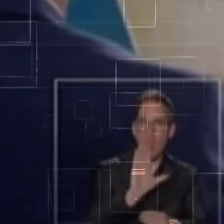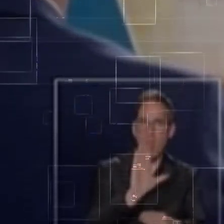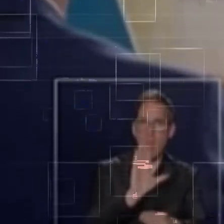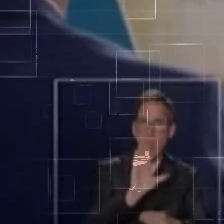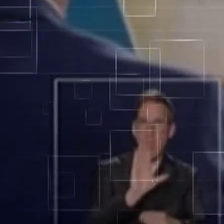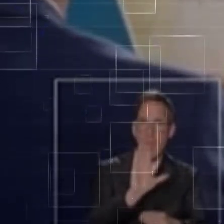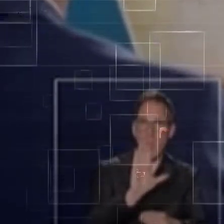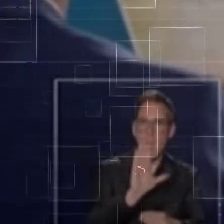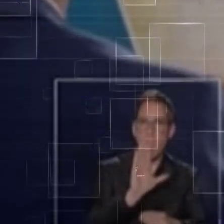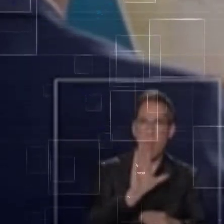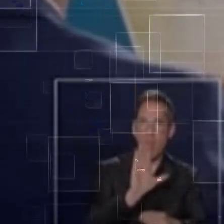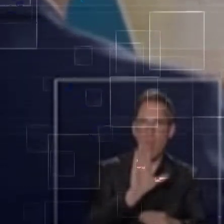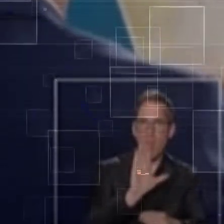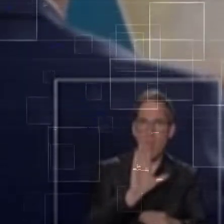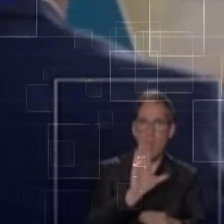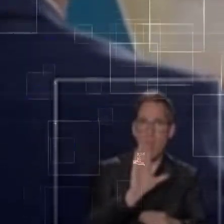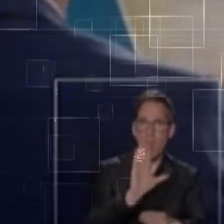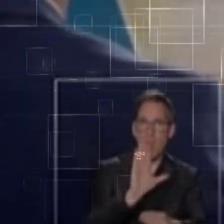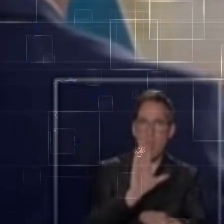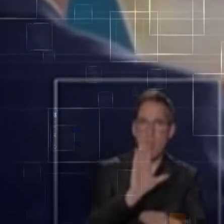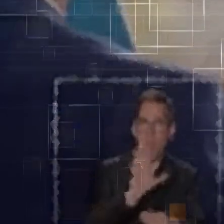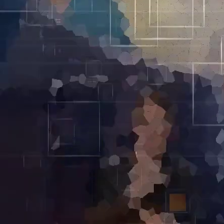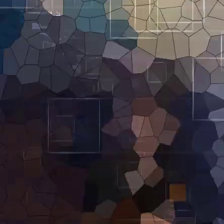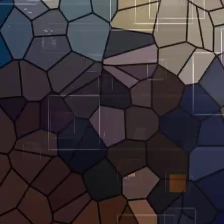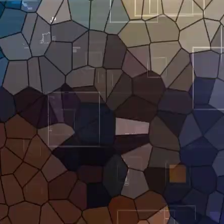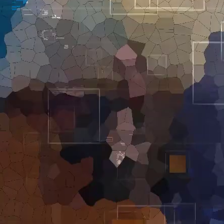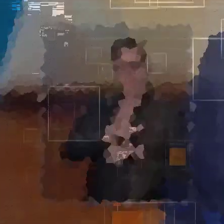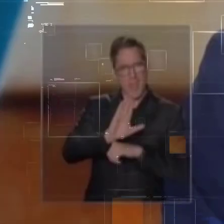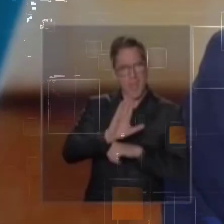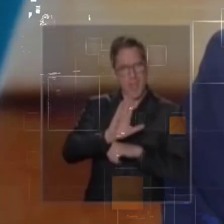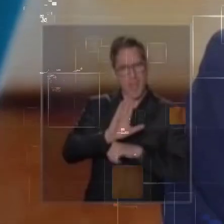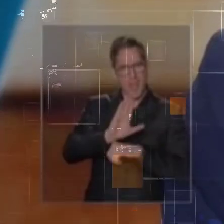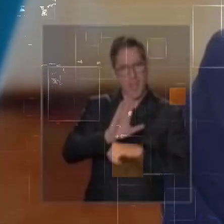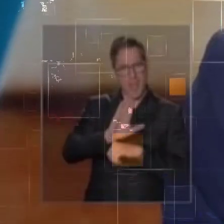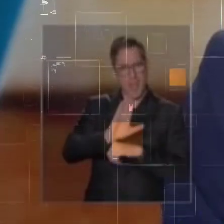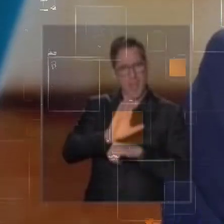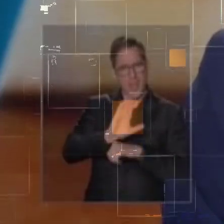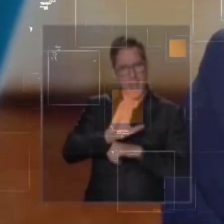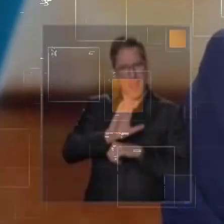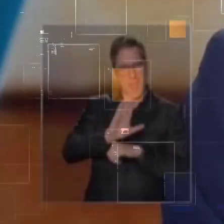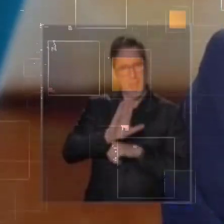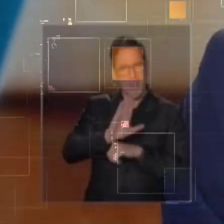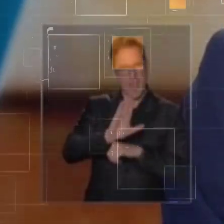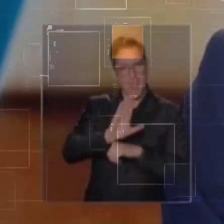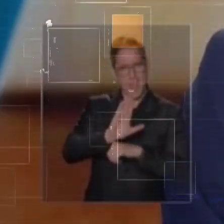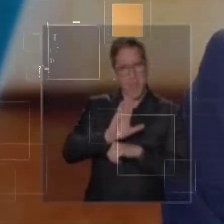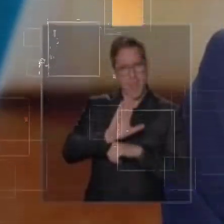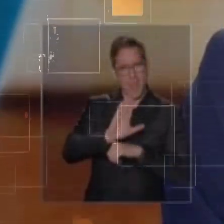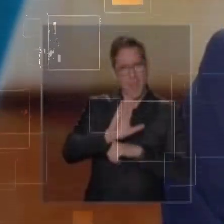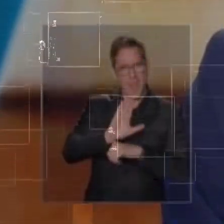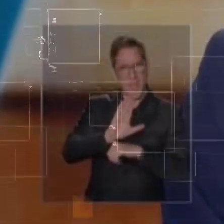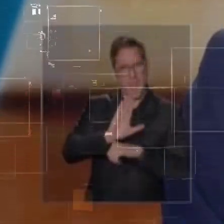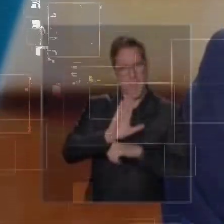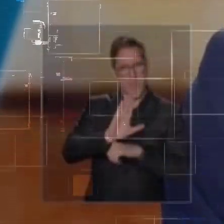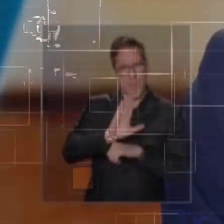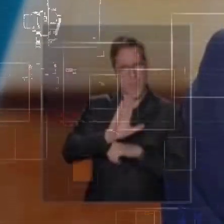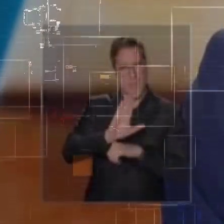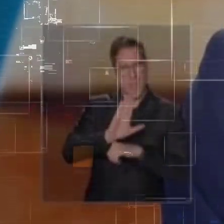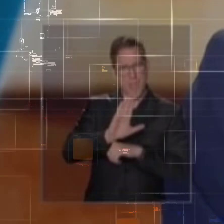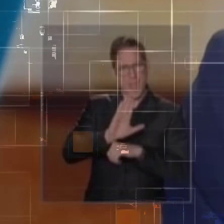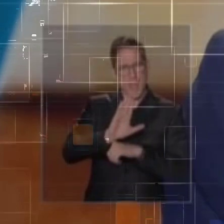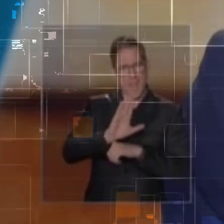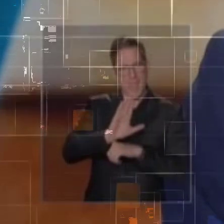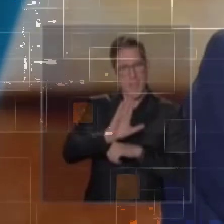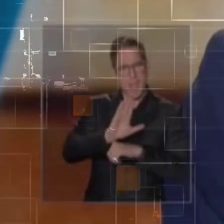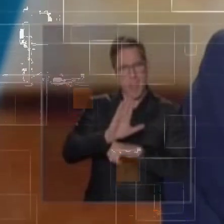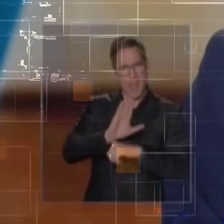Boulot. Les internautes, toujours prompts à repérer les moindres détails, ne sont pas passés à côté des expressions désuètes du chef de